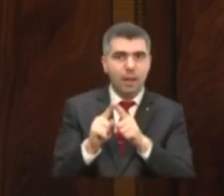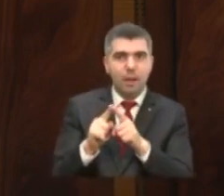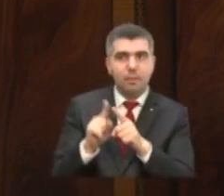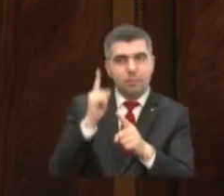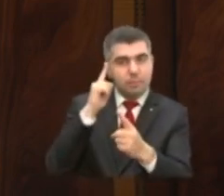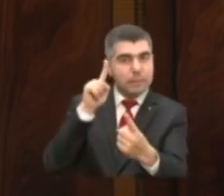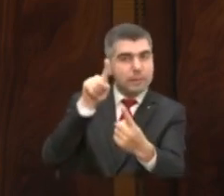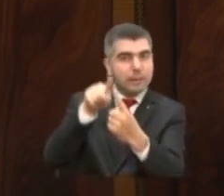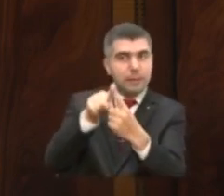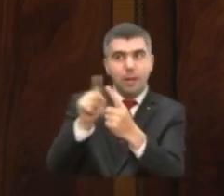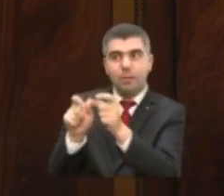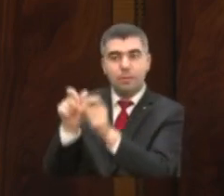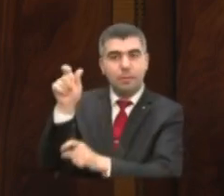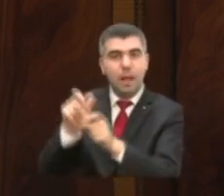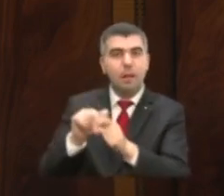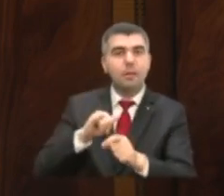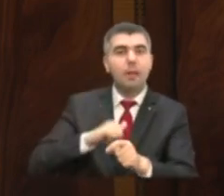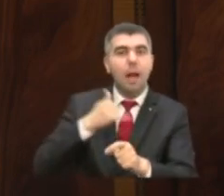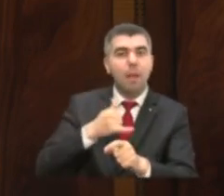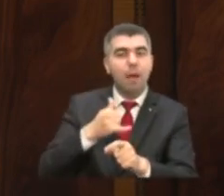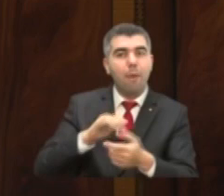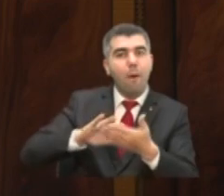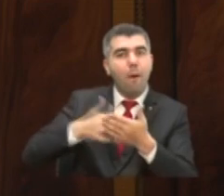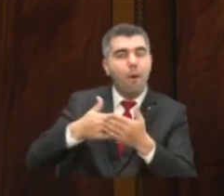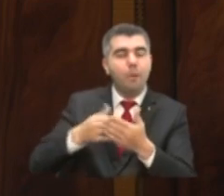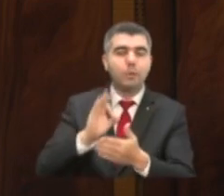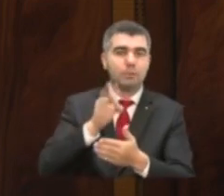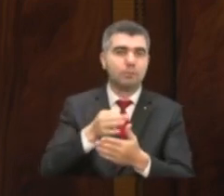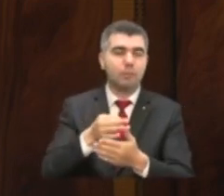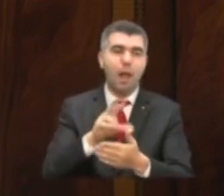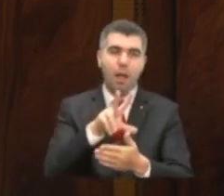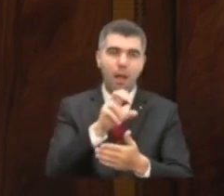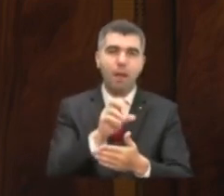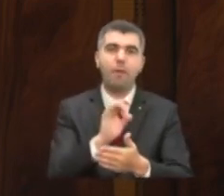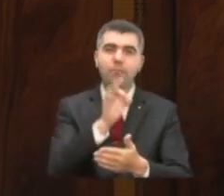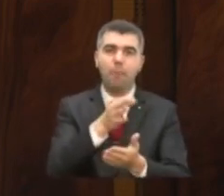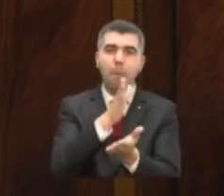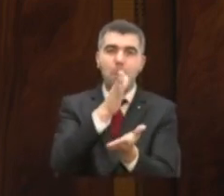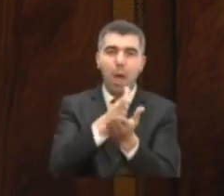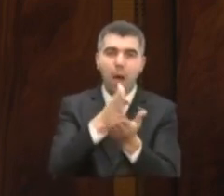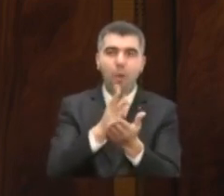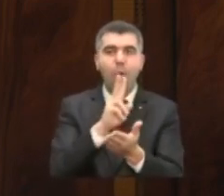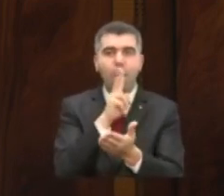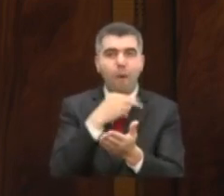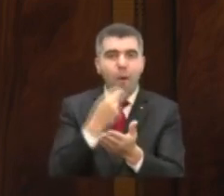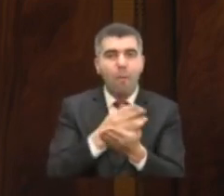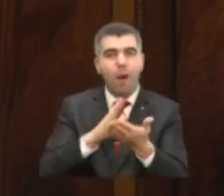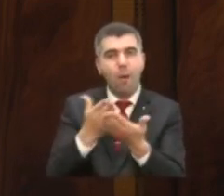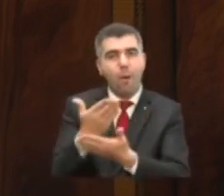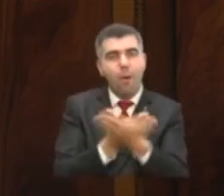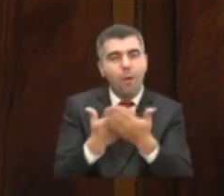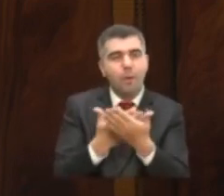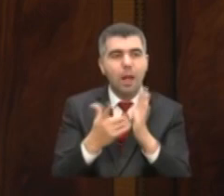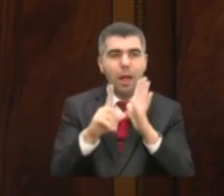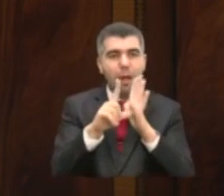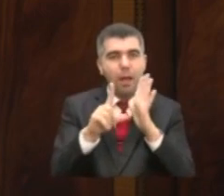بلادهم، وهي الأرضية التي تتيح للمواطنين خاصة منهم الشباب الإحساس بمكانتهم عندكم والتمتع بحقوقهم